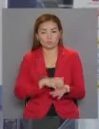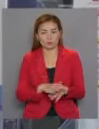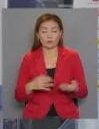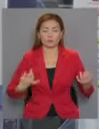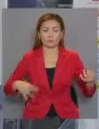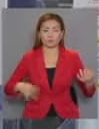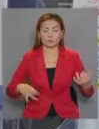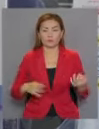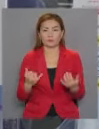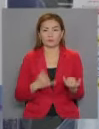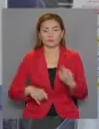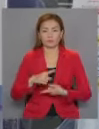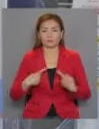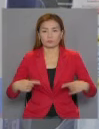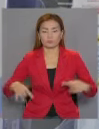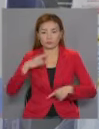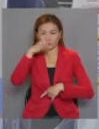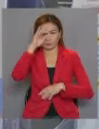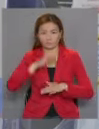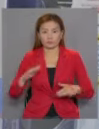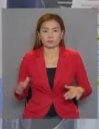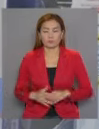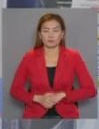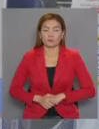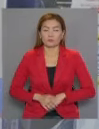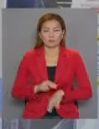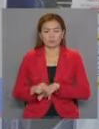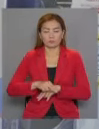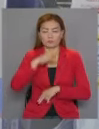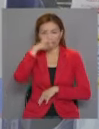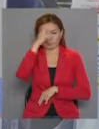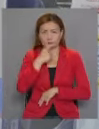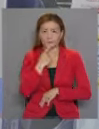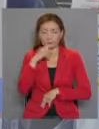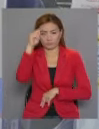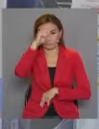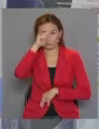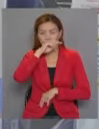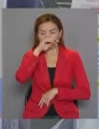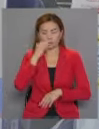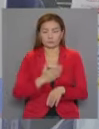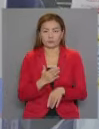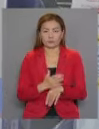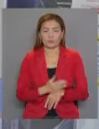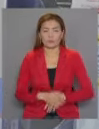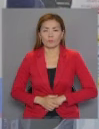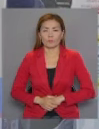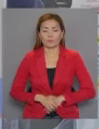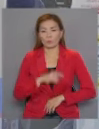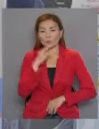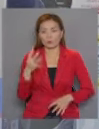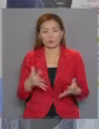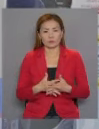арқылы бізде мына көп қазақтың балдар тілі орысша шығып кеткені бар. Домбыра арқылы балдардың қазақ тілге,